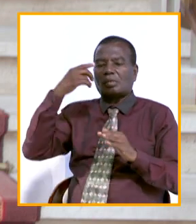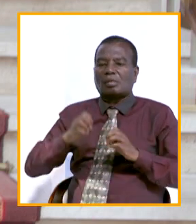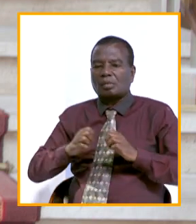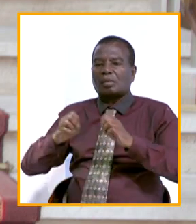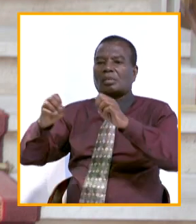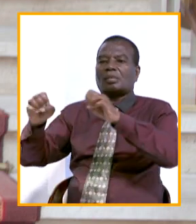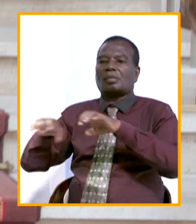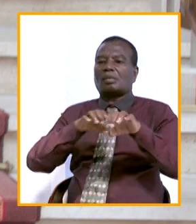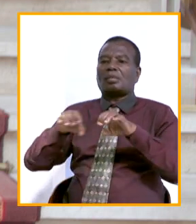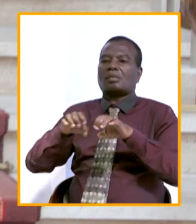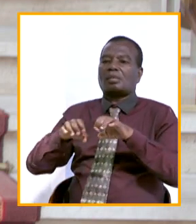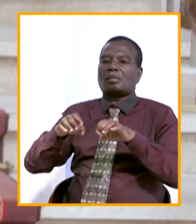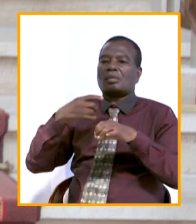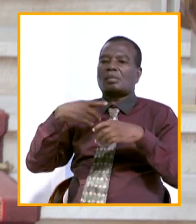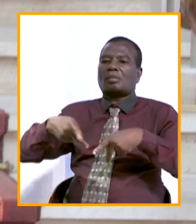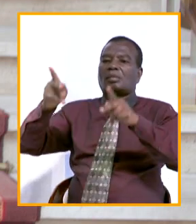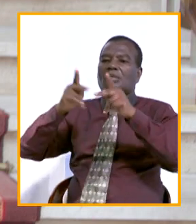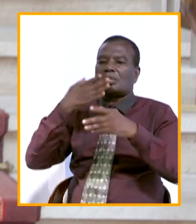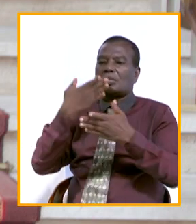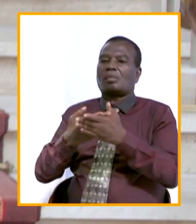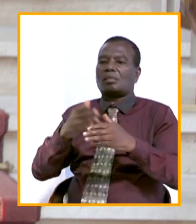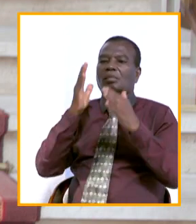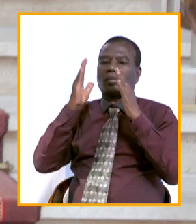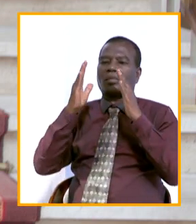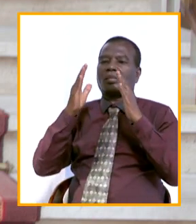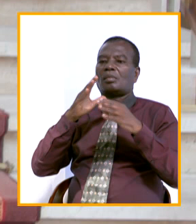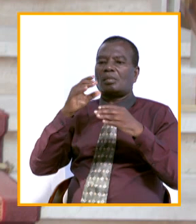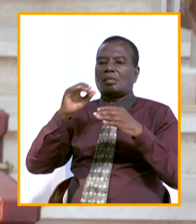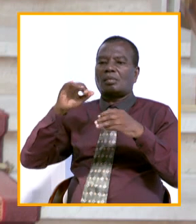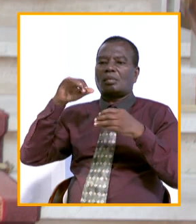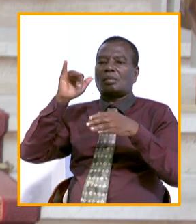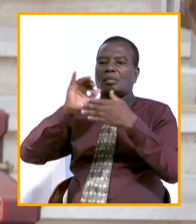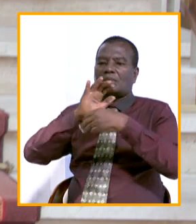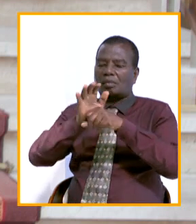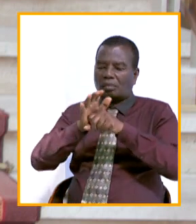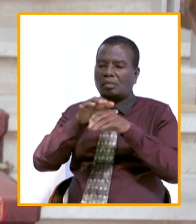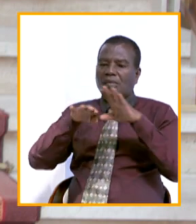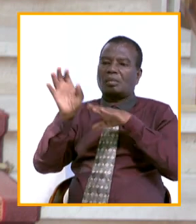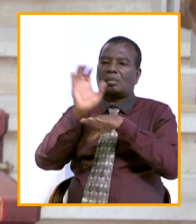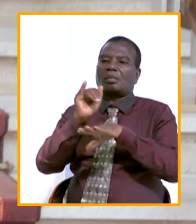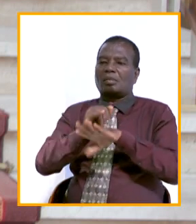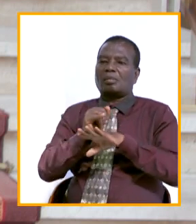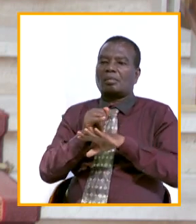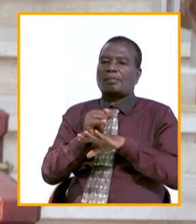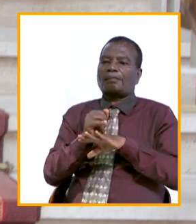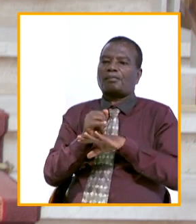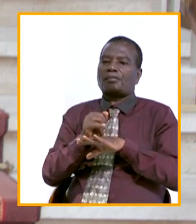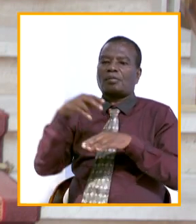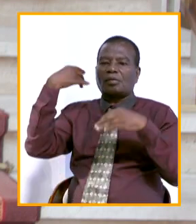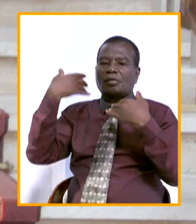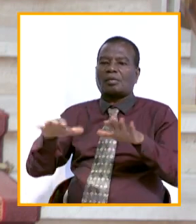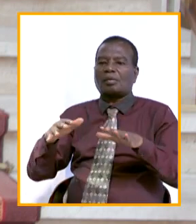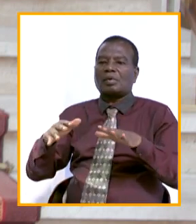efforts consentis qui ont permis la bonne maîtrise de la pandémie en Côte d'Ivoire.